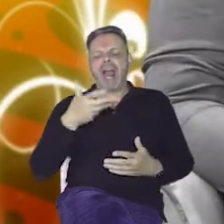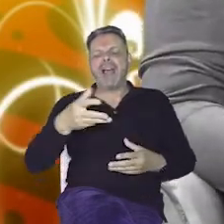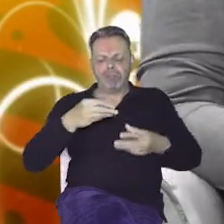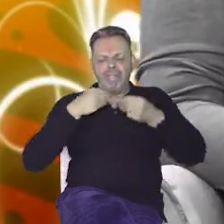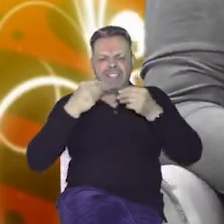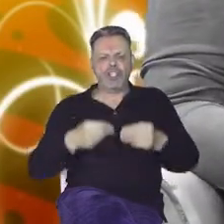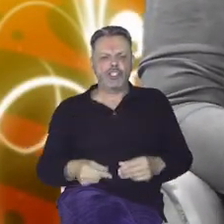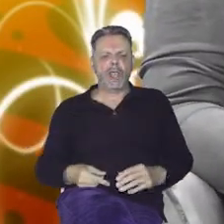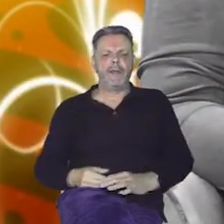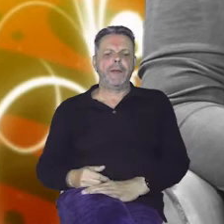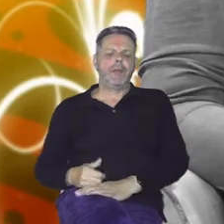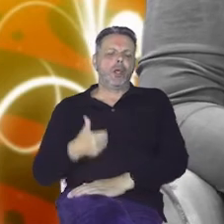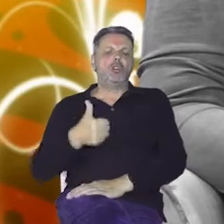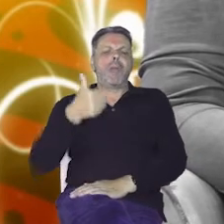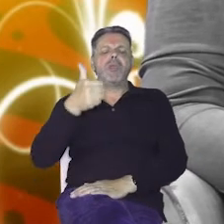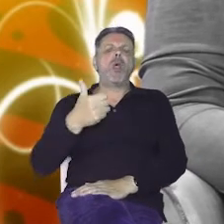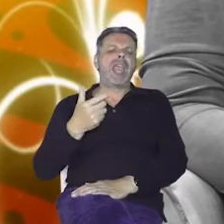bio jedan od